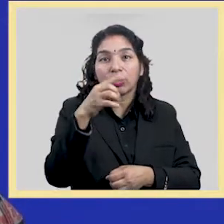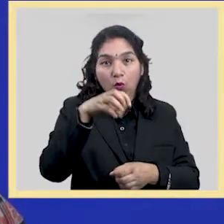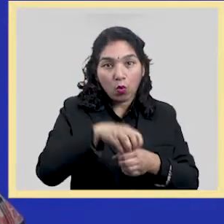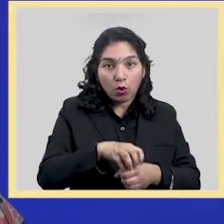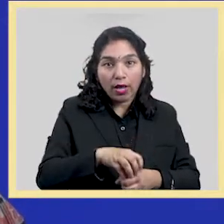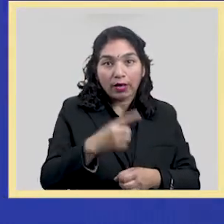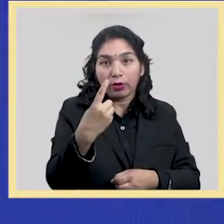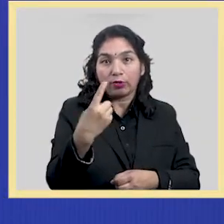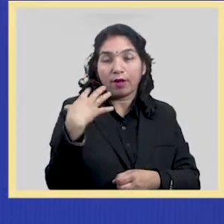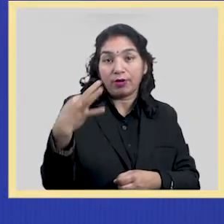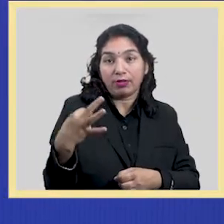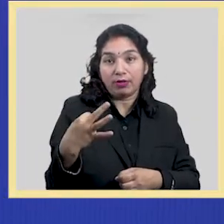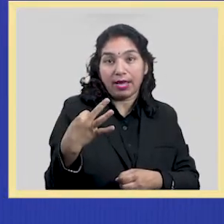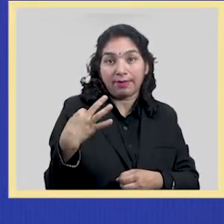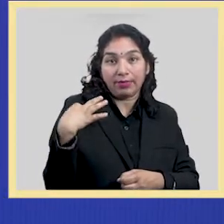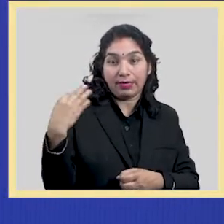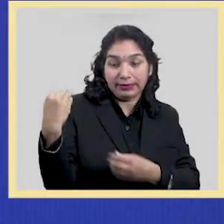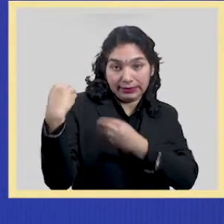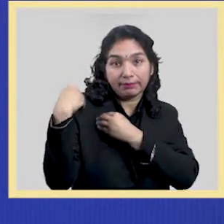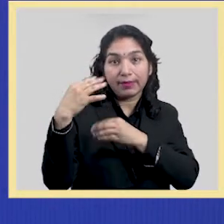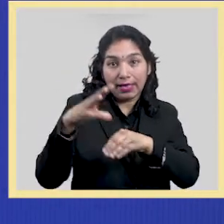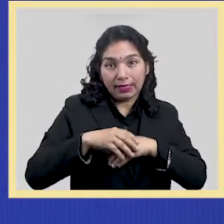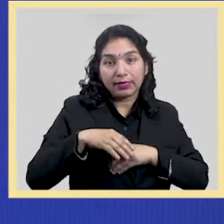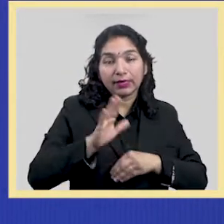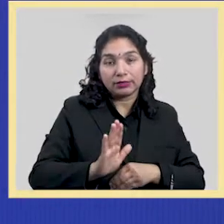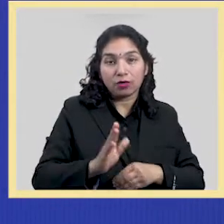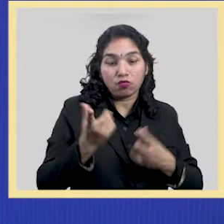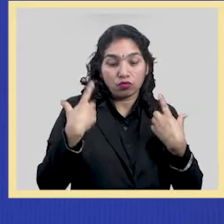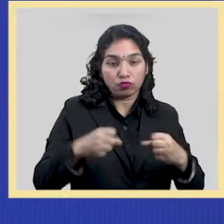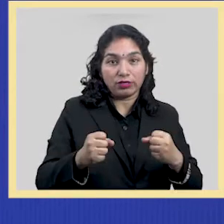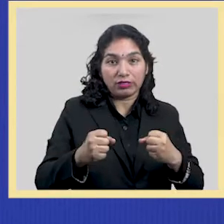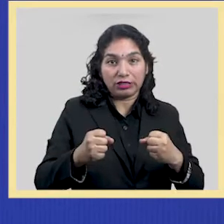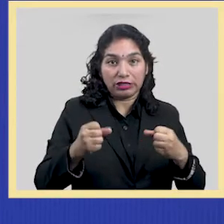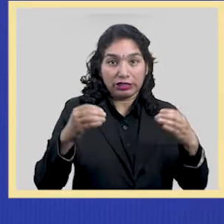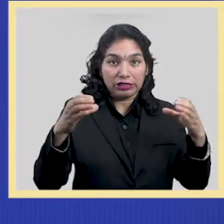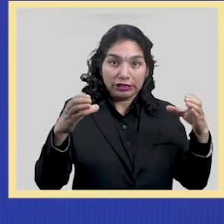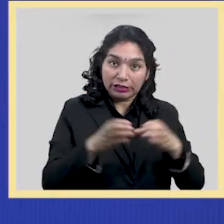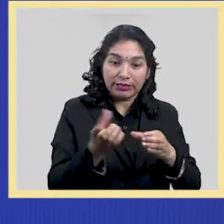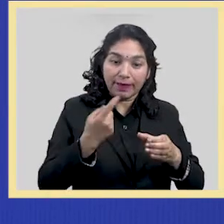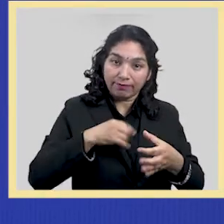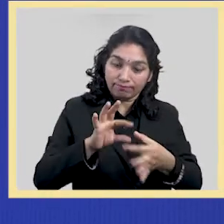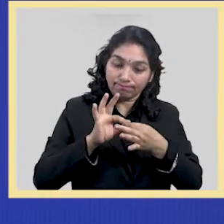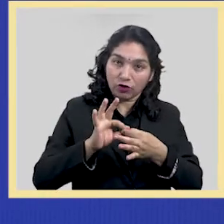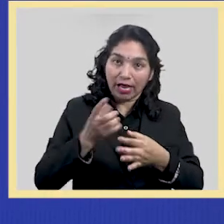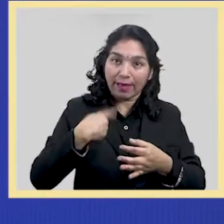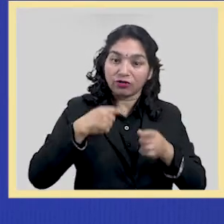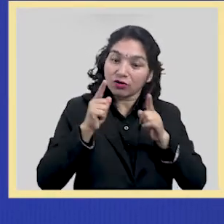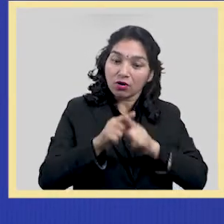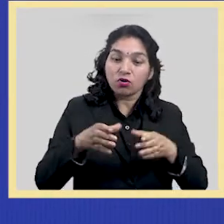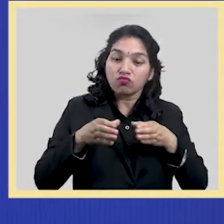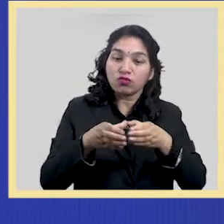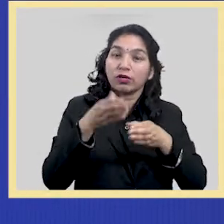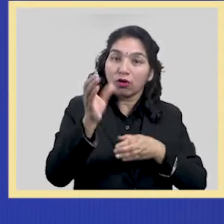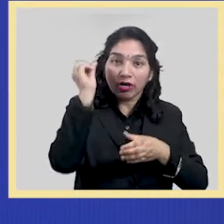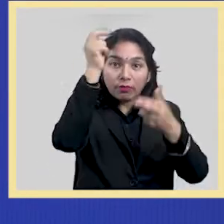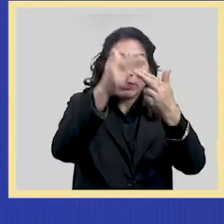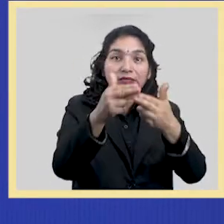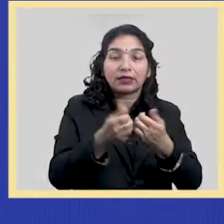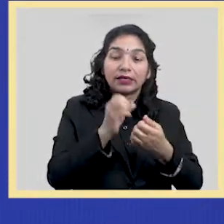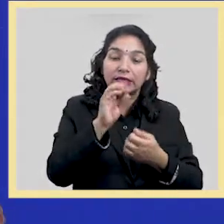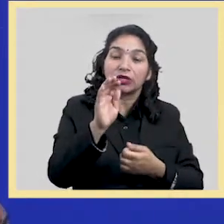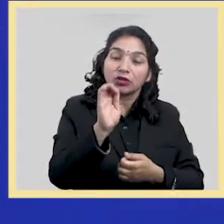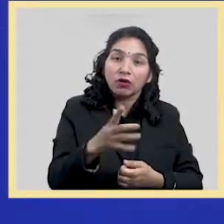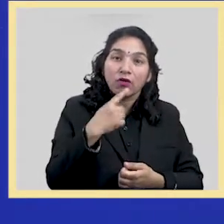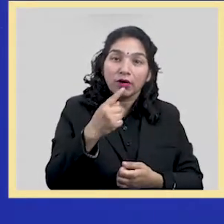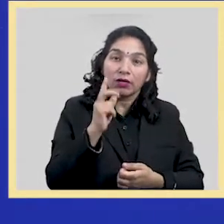ओडाको चाहिँ एउटा प्रतिनिधित्व गरेर हामी त्यहाँ ओडाको जिम्मा लिएका छौँ र स्वास्थ्यको टिम हामीसँग कोर्डिनेसन गरेर हामी सहितको टोली गएर चाहिँ उहाँहरूलाई पहिचान गरिदिनु पायो भने अझ